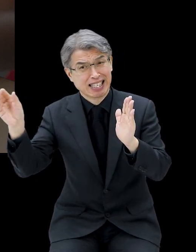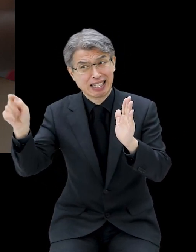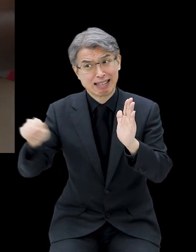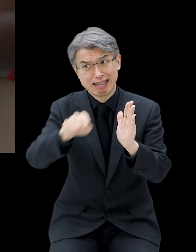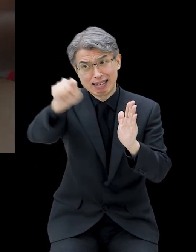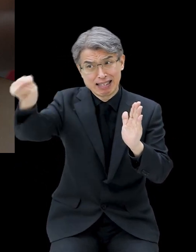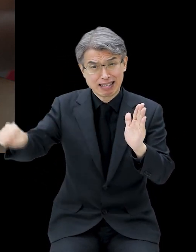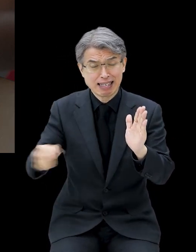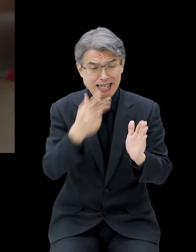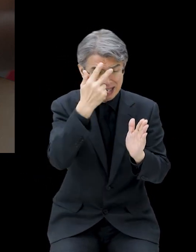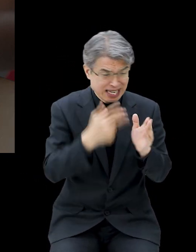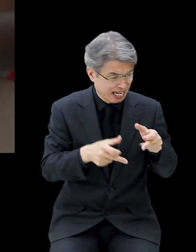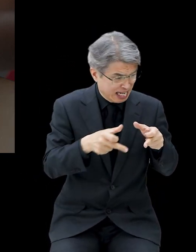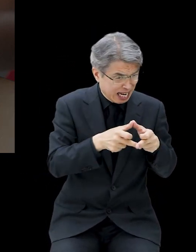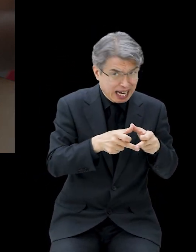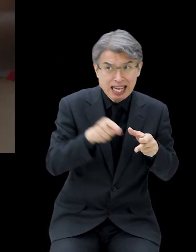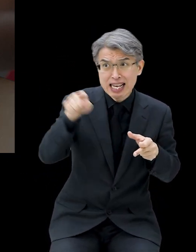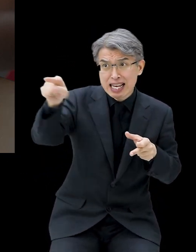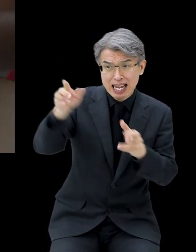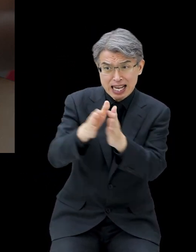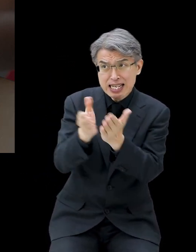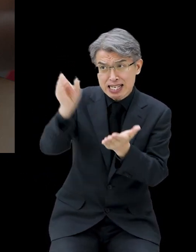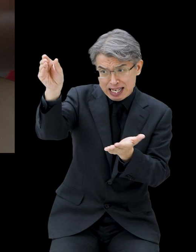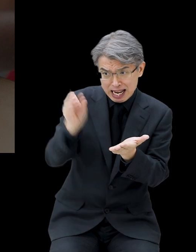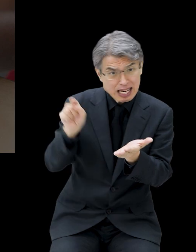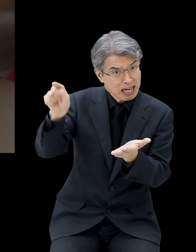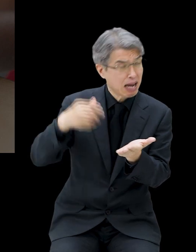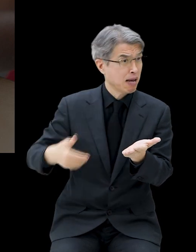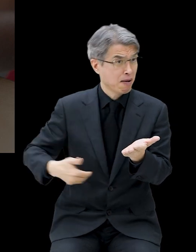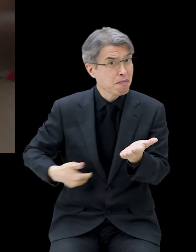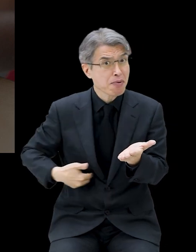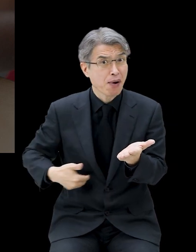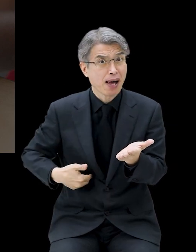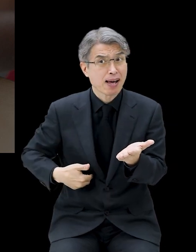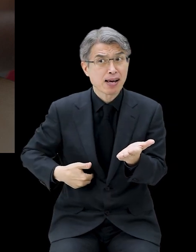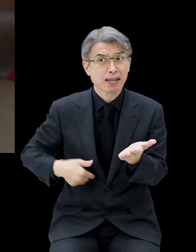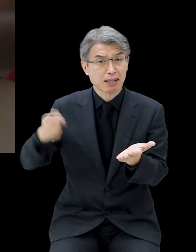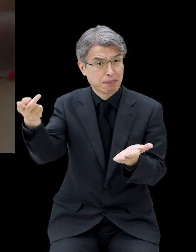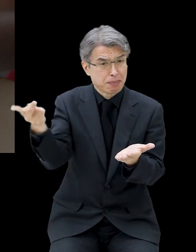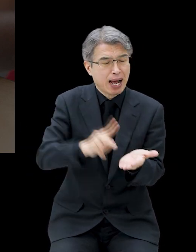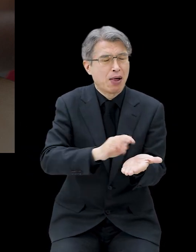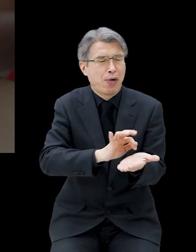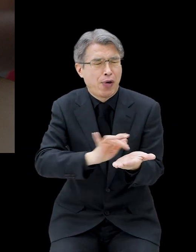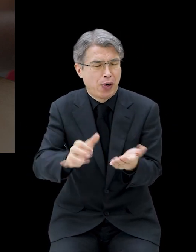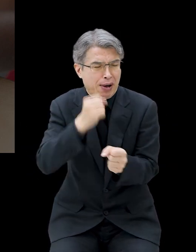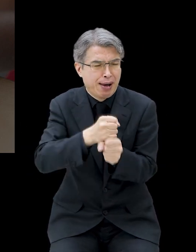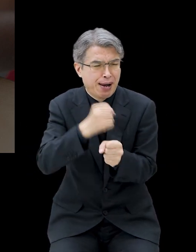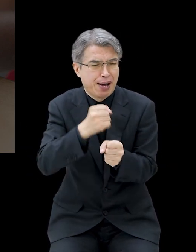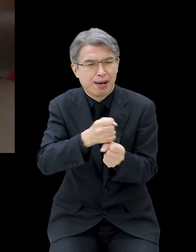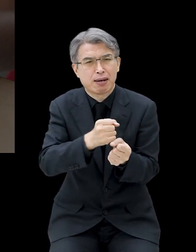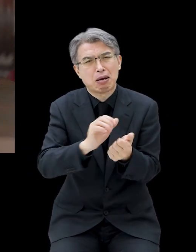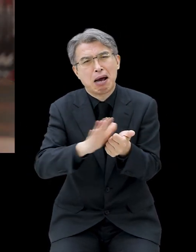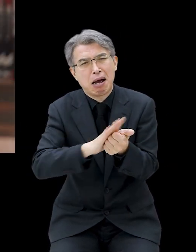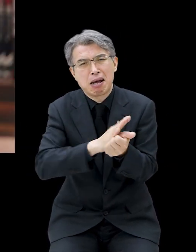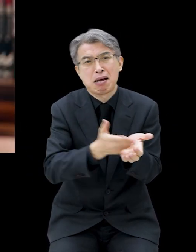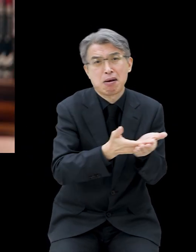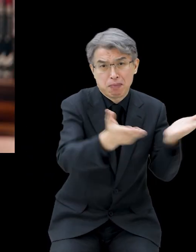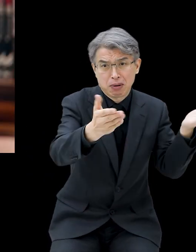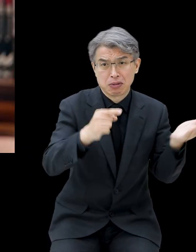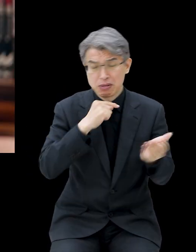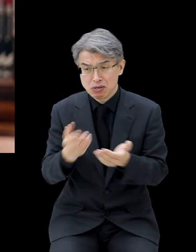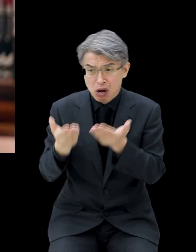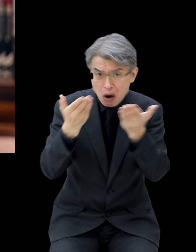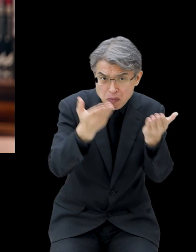책이 꼭 필요한 분들을 빨리 책을 제작해서 제공하는 서비스를 하고 있습니다.